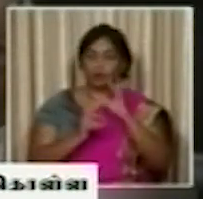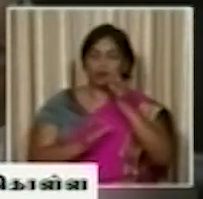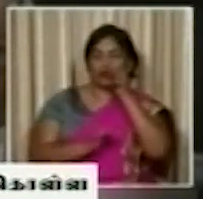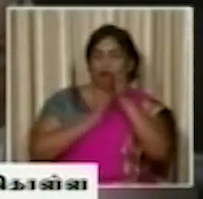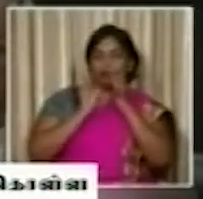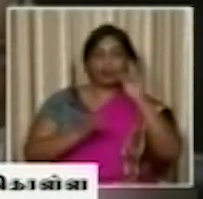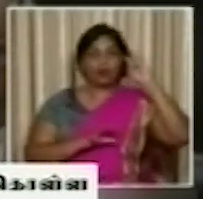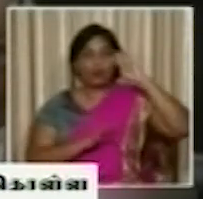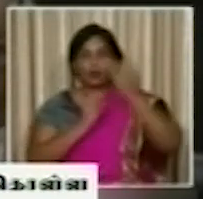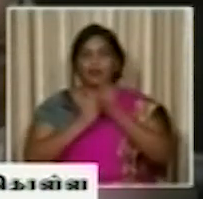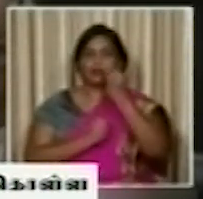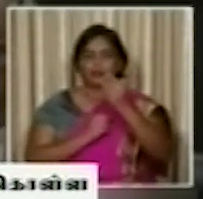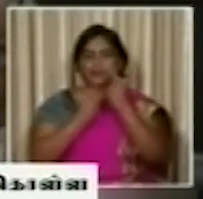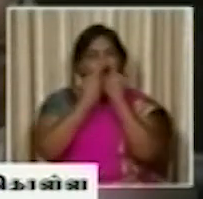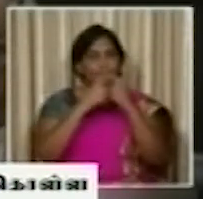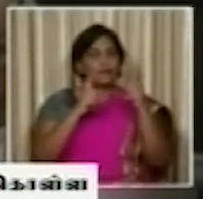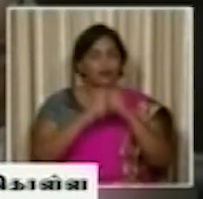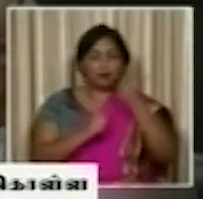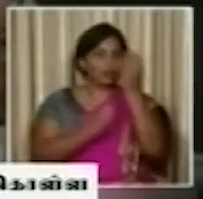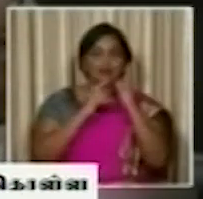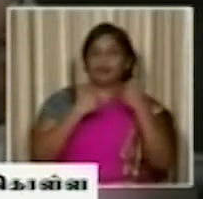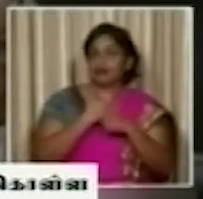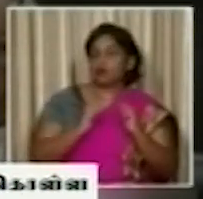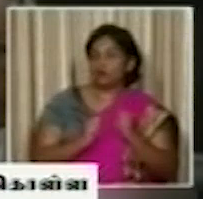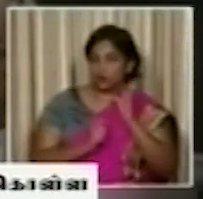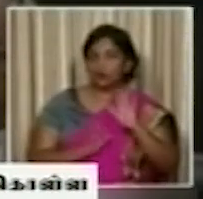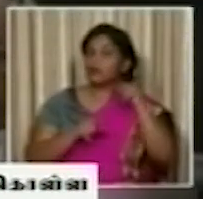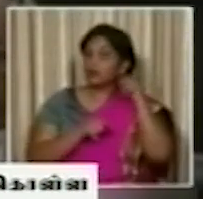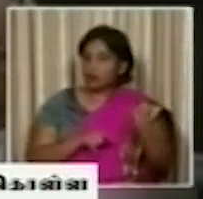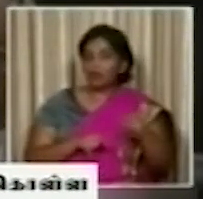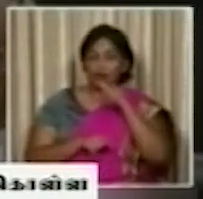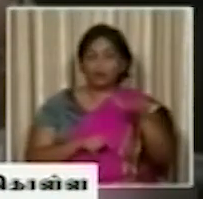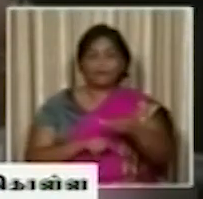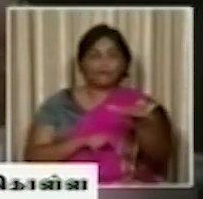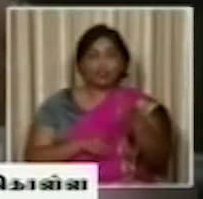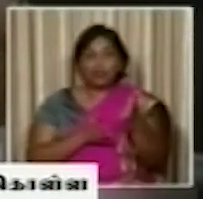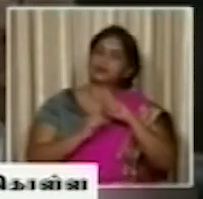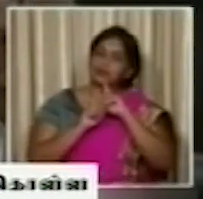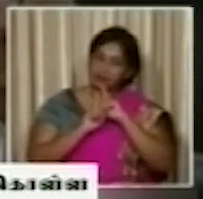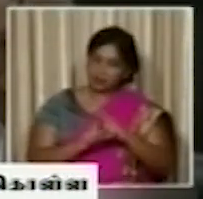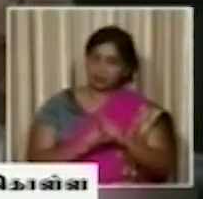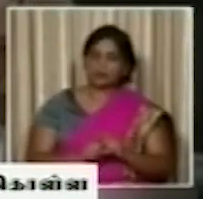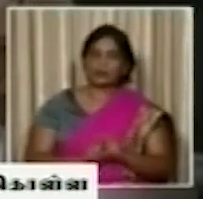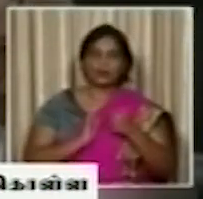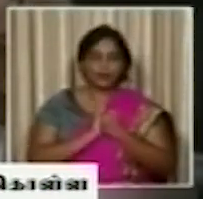ஒன்றை நடத்துமாறு நான் யோசனை முன்வைக்கின்றேன். சகலரும் இணக்கம் என்றால் அடுத்த வாரம் கூடி இது தொடர்பில் விவாதிக்கலாம்.